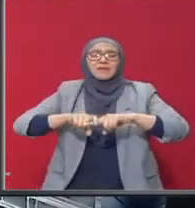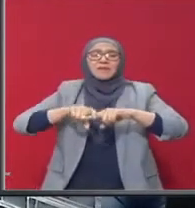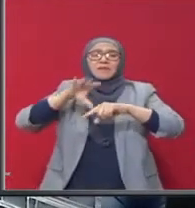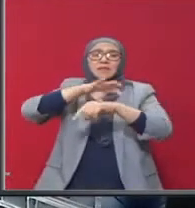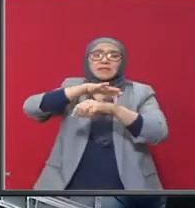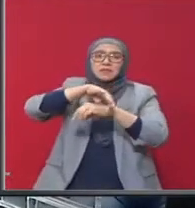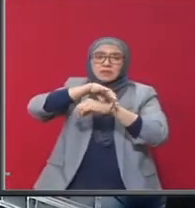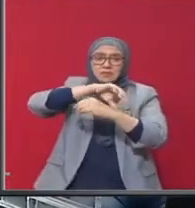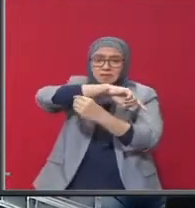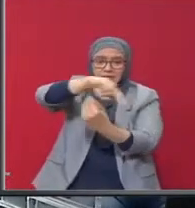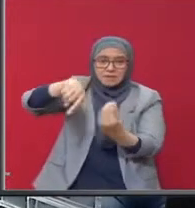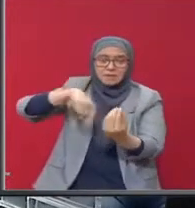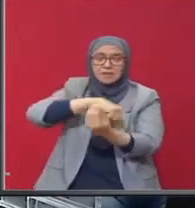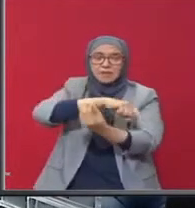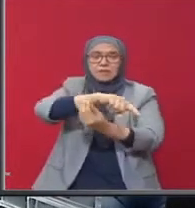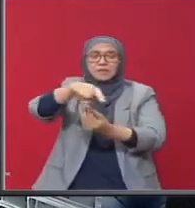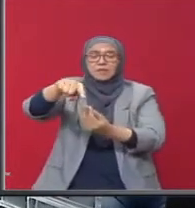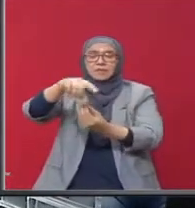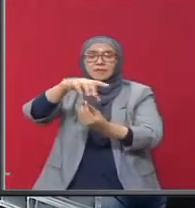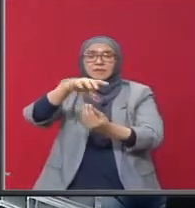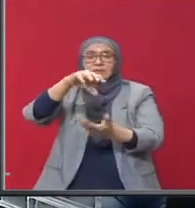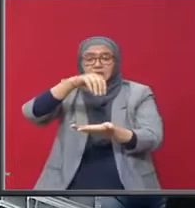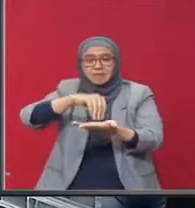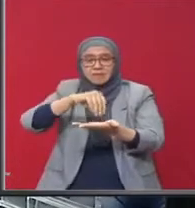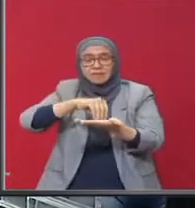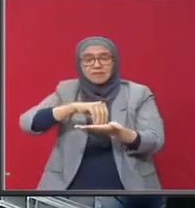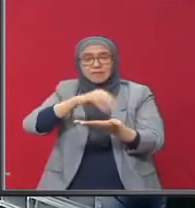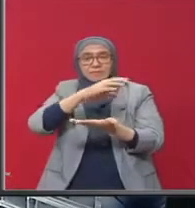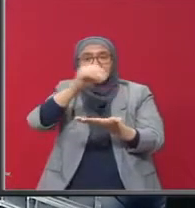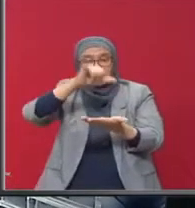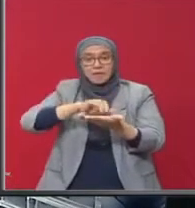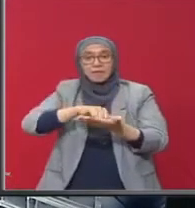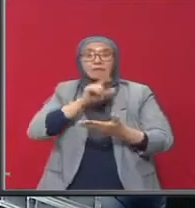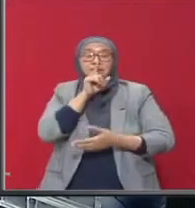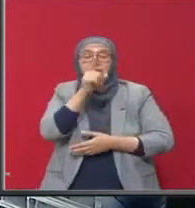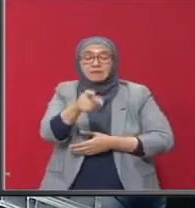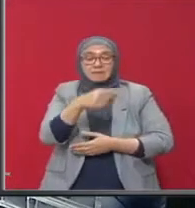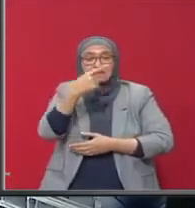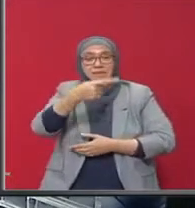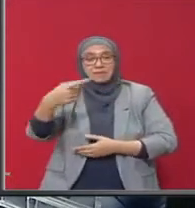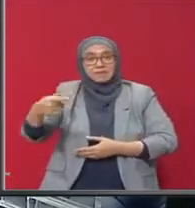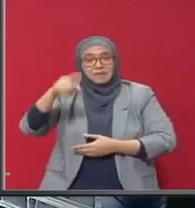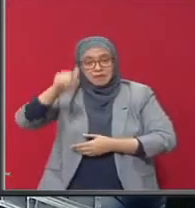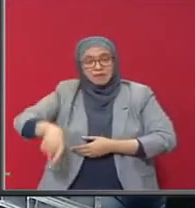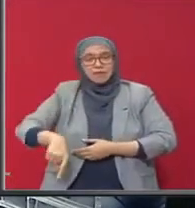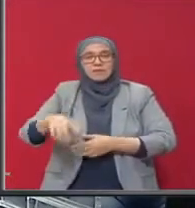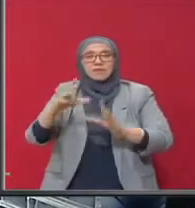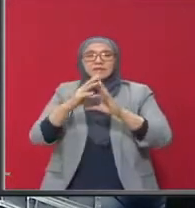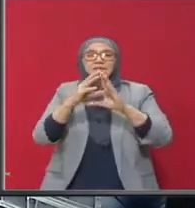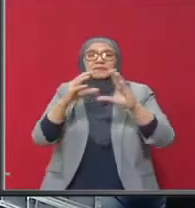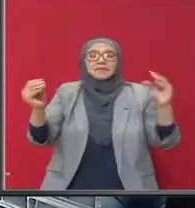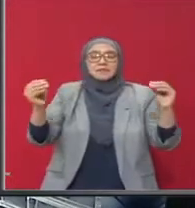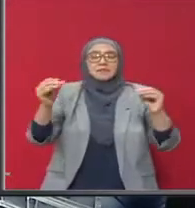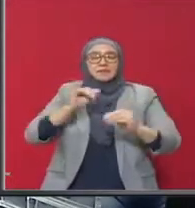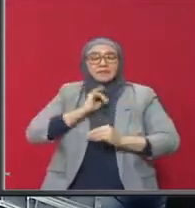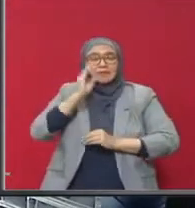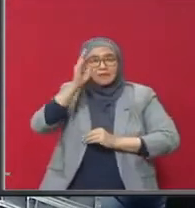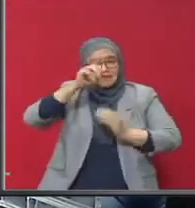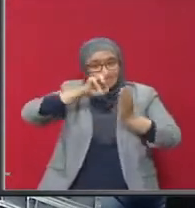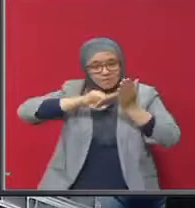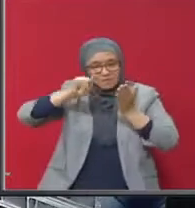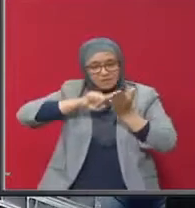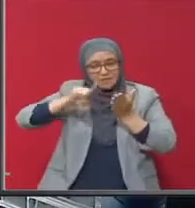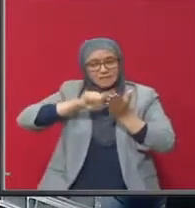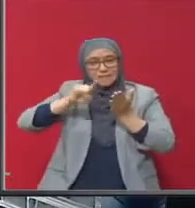dan itu antara perkara-perkara yang halus di diatas tetapi saya akan Rujuk Kembali kepada tempat yang